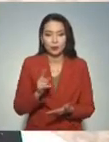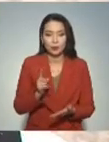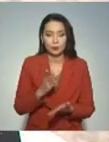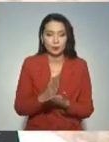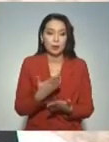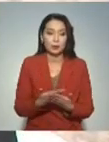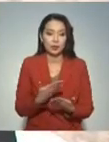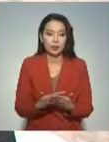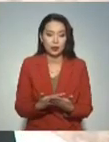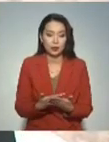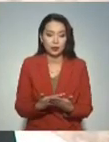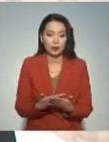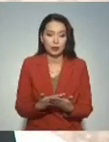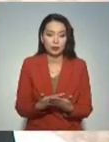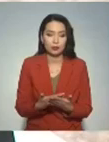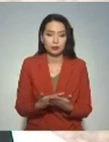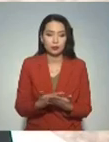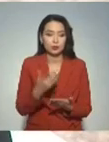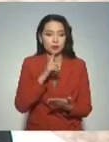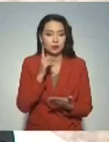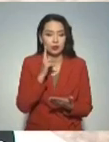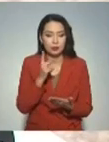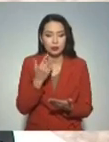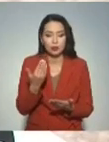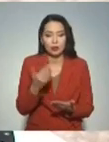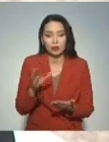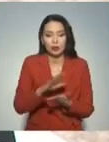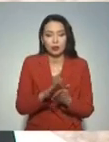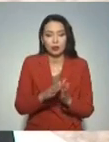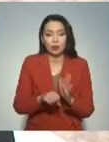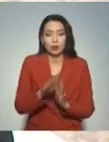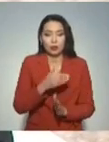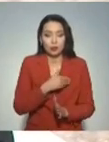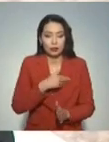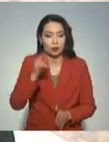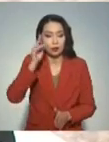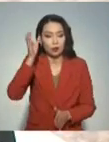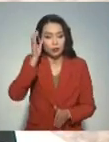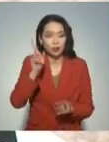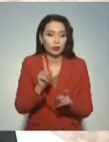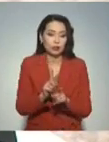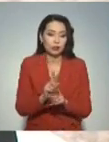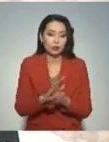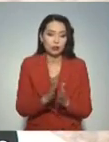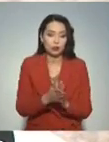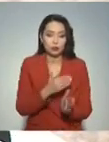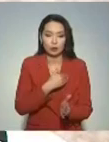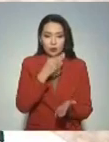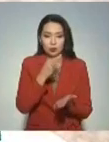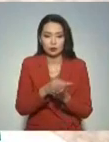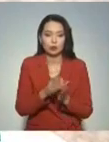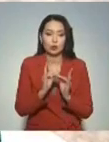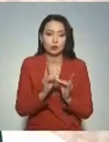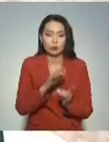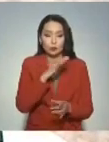Мысалға, медицина жағы жақсарғанын қалаймыз. Білім, образование жайлы айтқым келеді. Біріншіден, жатақханалар